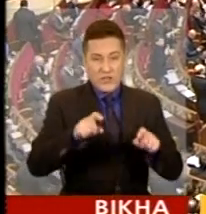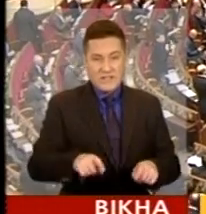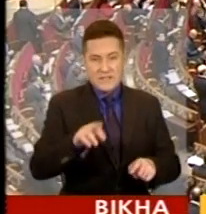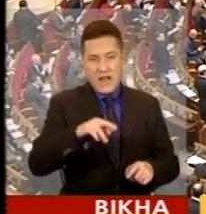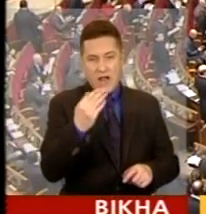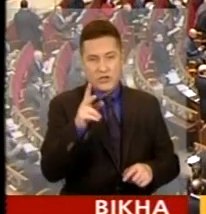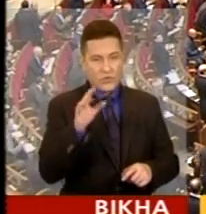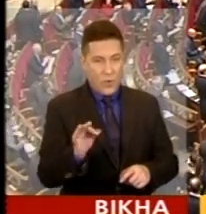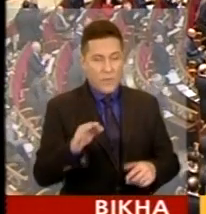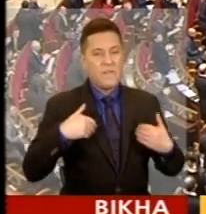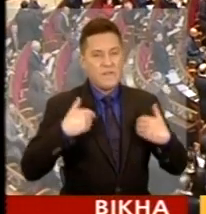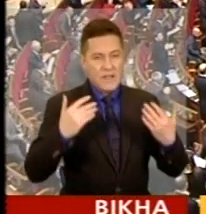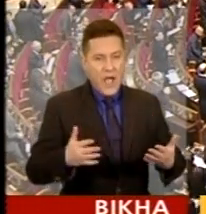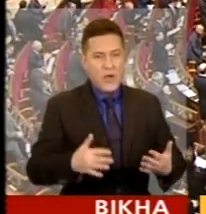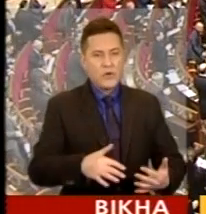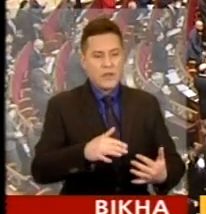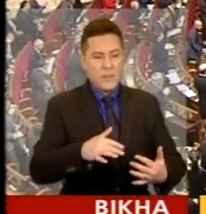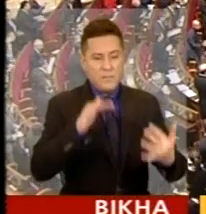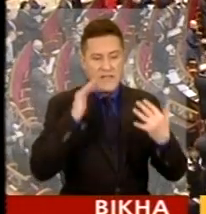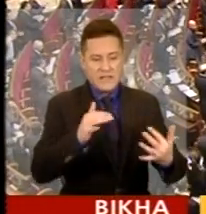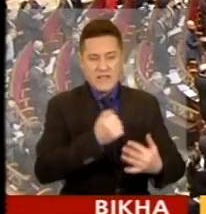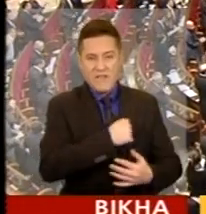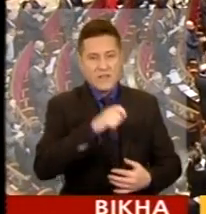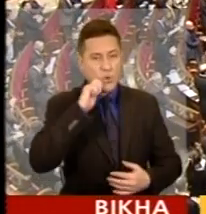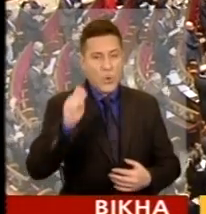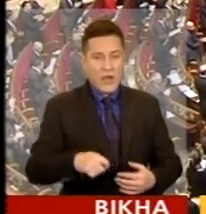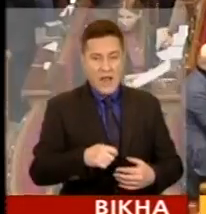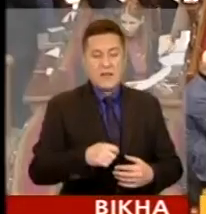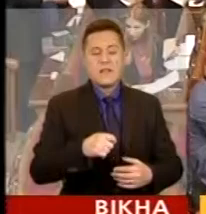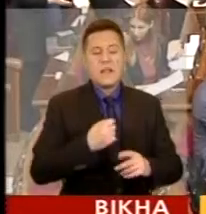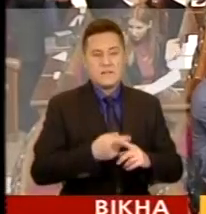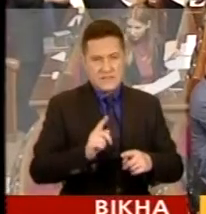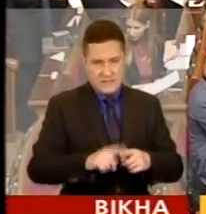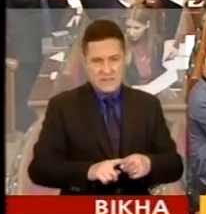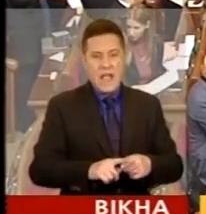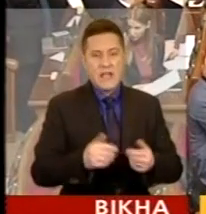Спочатку депутати вітають бійців суходільних військ України. Бо сьогодні їхній день.